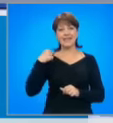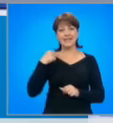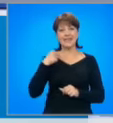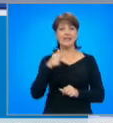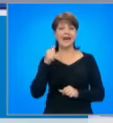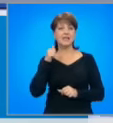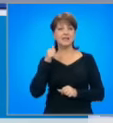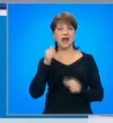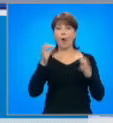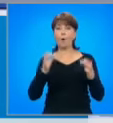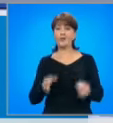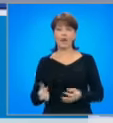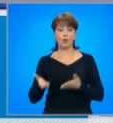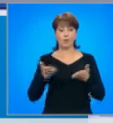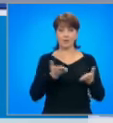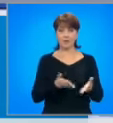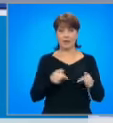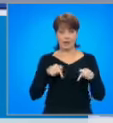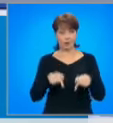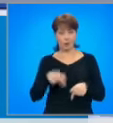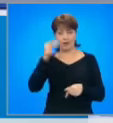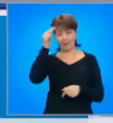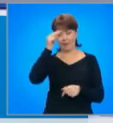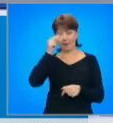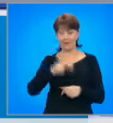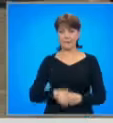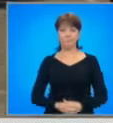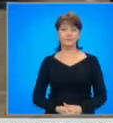Азербайджан, на официално посещение у нас по покана на българския държавен глава.